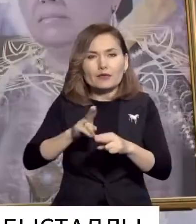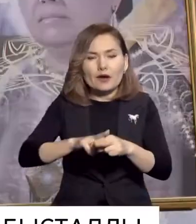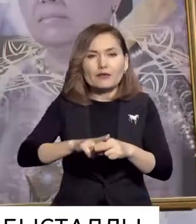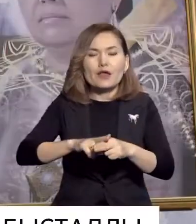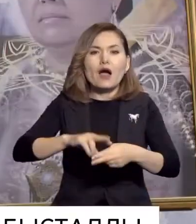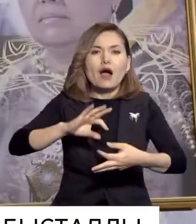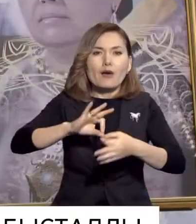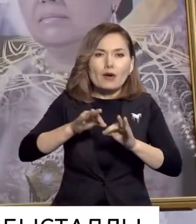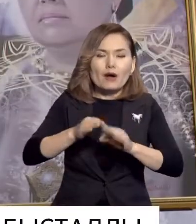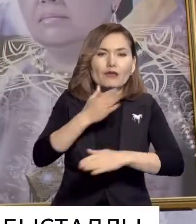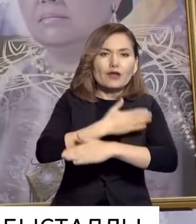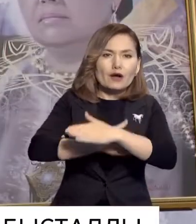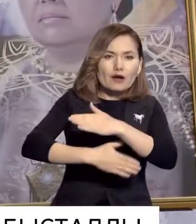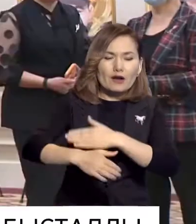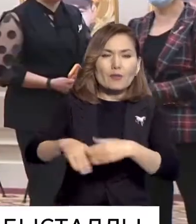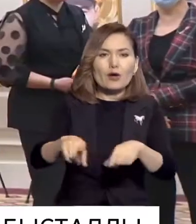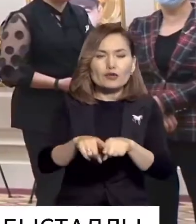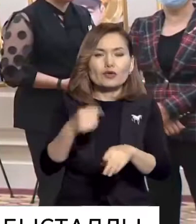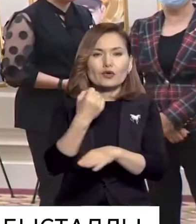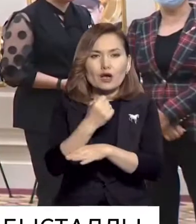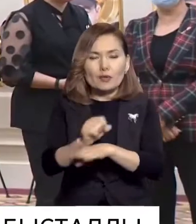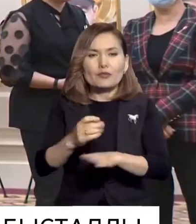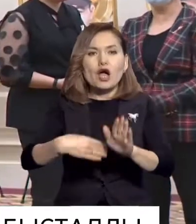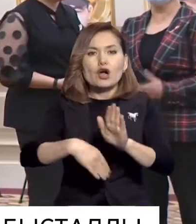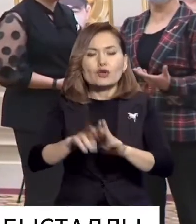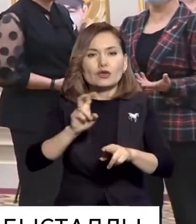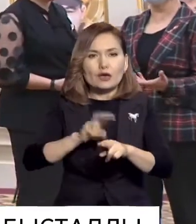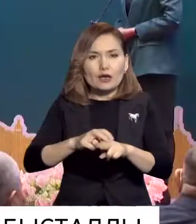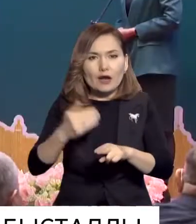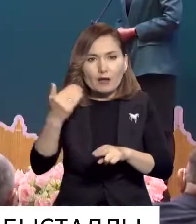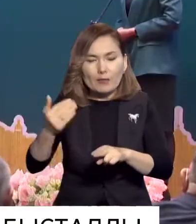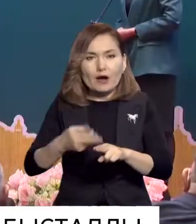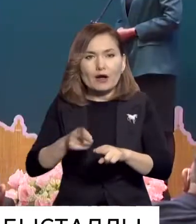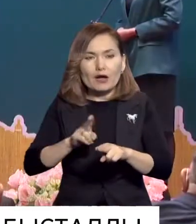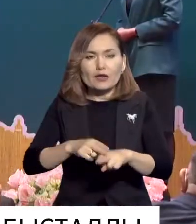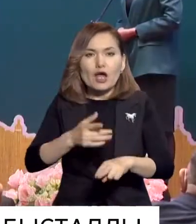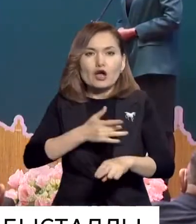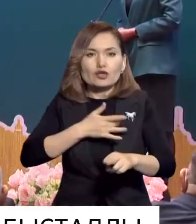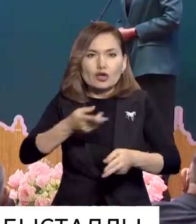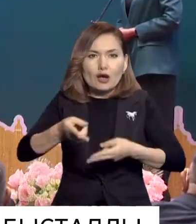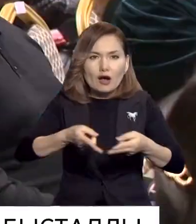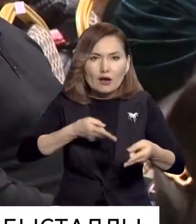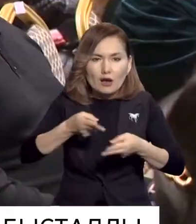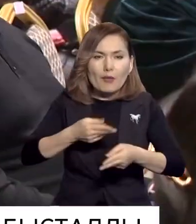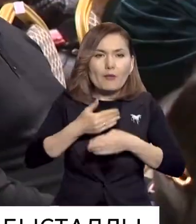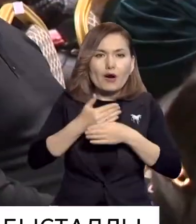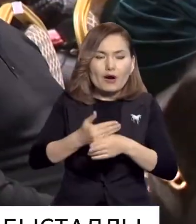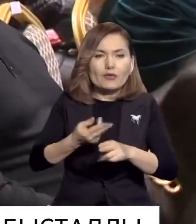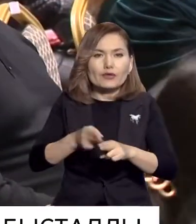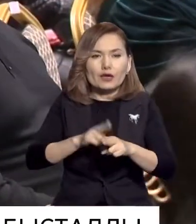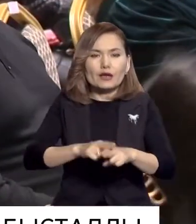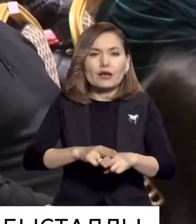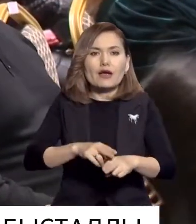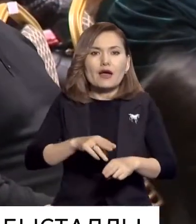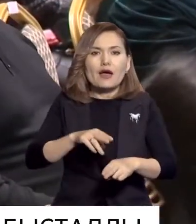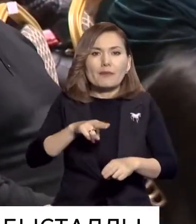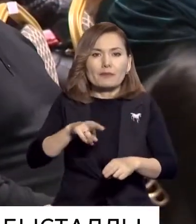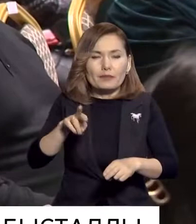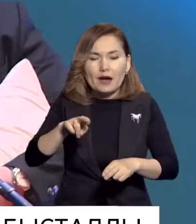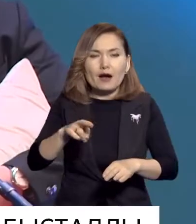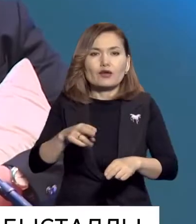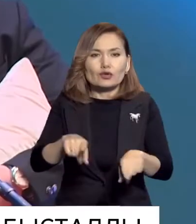чемпионы Давид Дегтярев деп танылса, үздік дәрігер номинациясын жүрекке ашық ота жасаушы кардиохирург Юрий Пия иеленді.